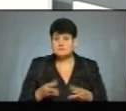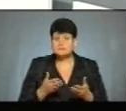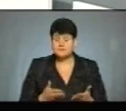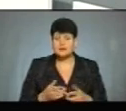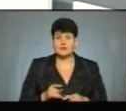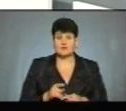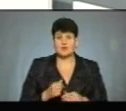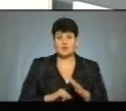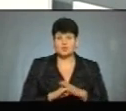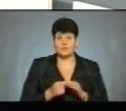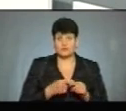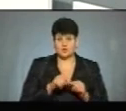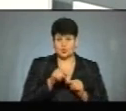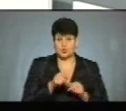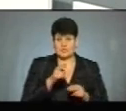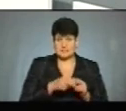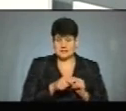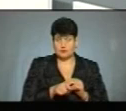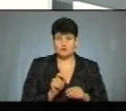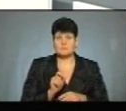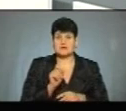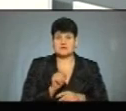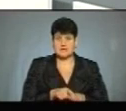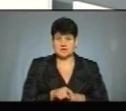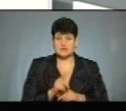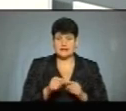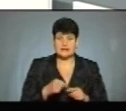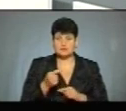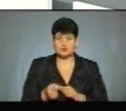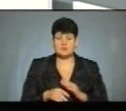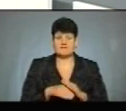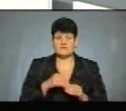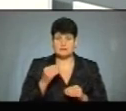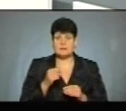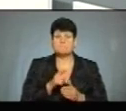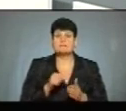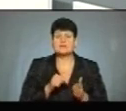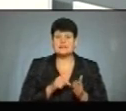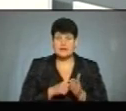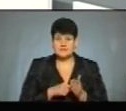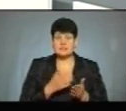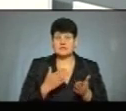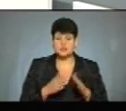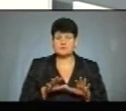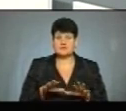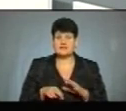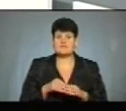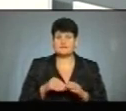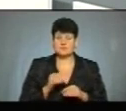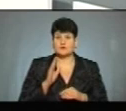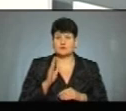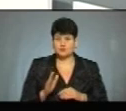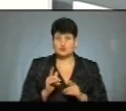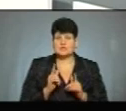цього перспективного плану кінцевого будуть призначені наступні місцеві вибори. Просто питання, якщо місцеві вибори відбудуться